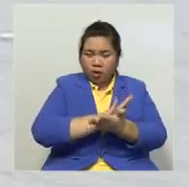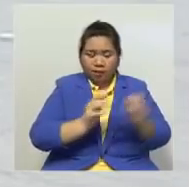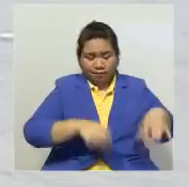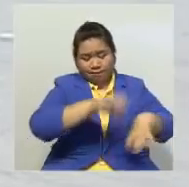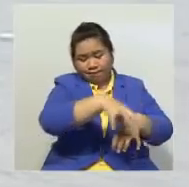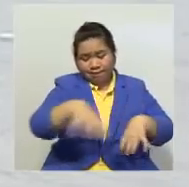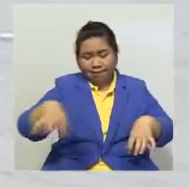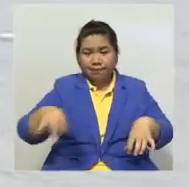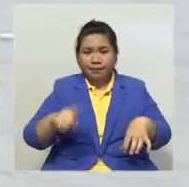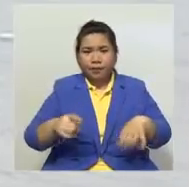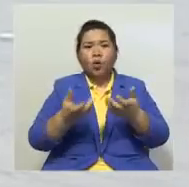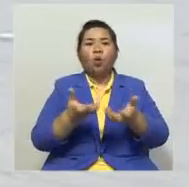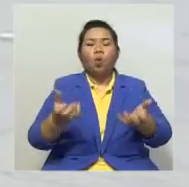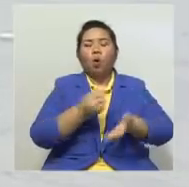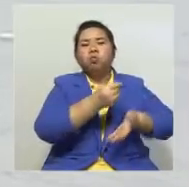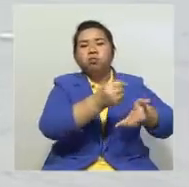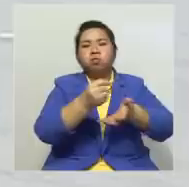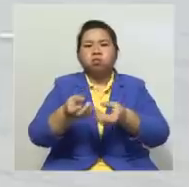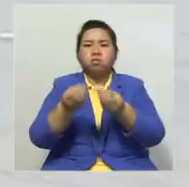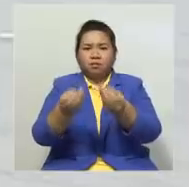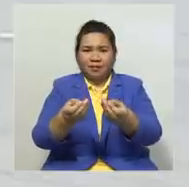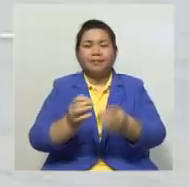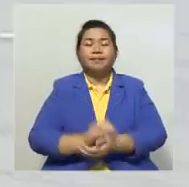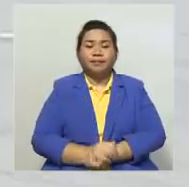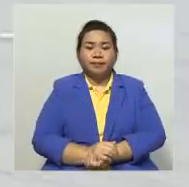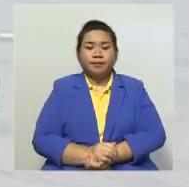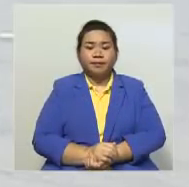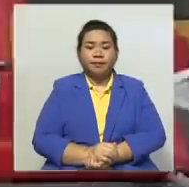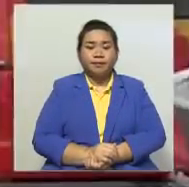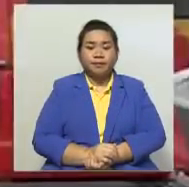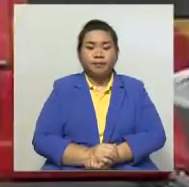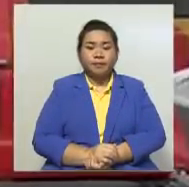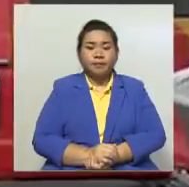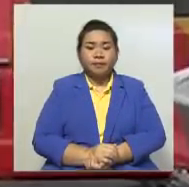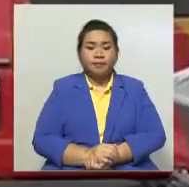ต่างๆก็นำสิ่งของมาส่งในวันนี้ล็อตแรกเหมือนกันค่ะ